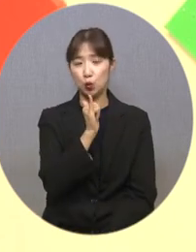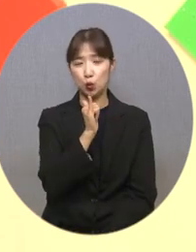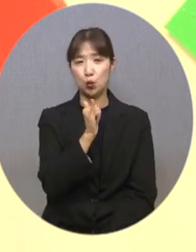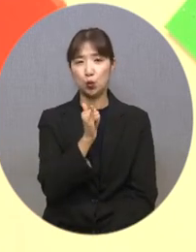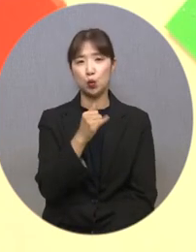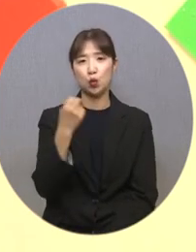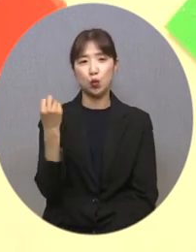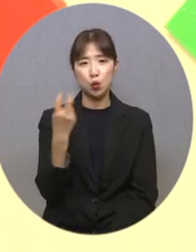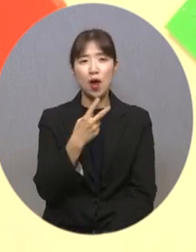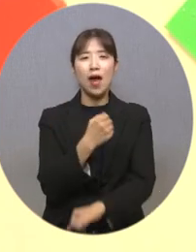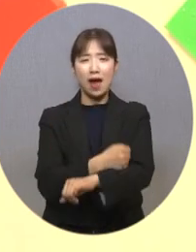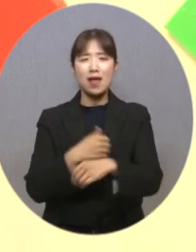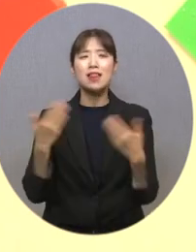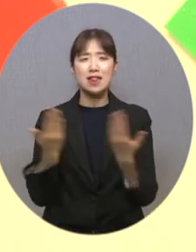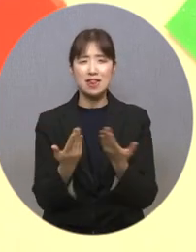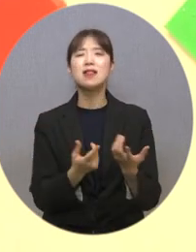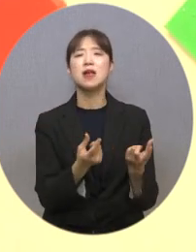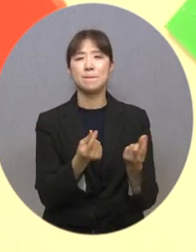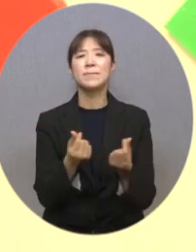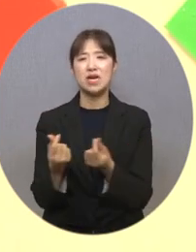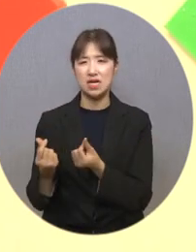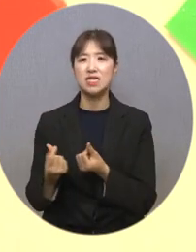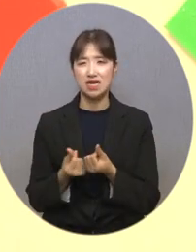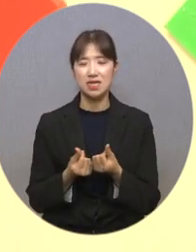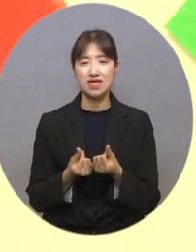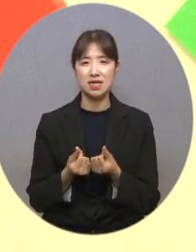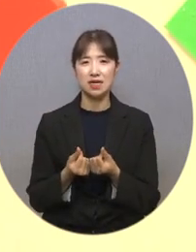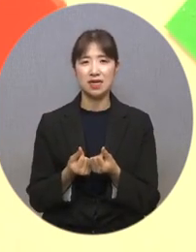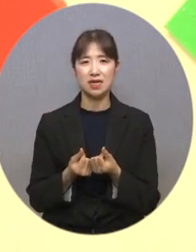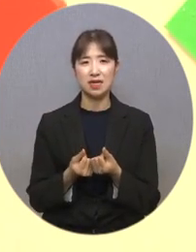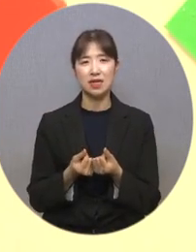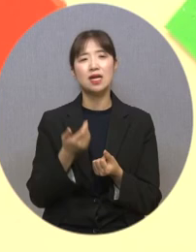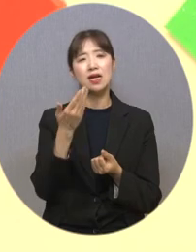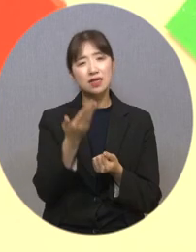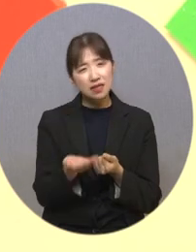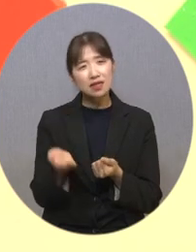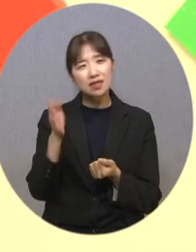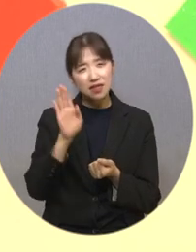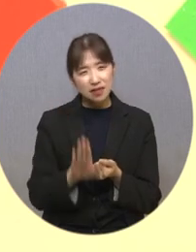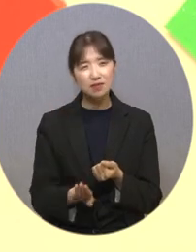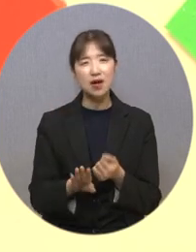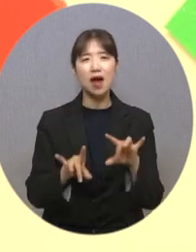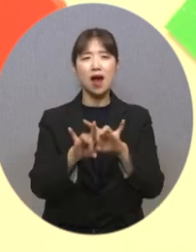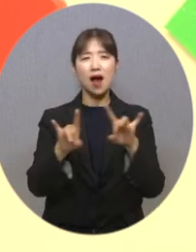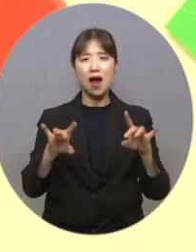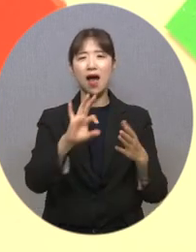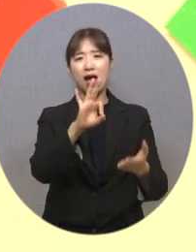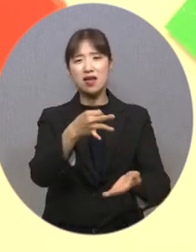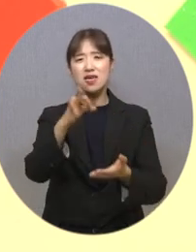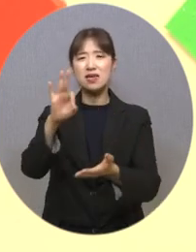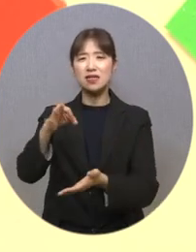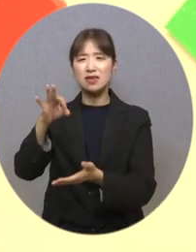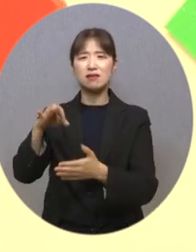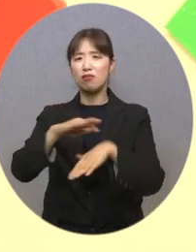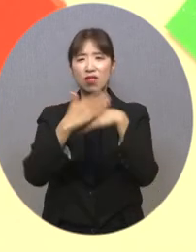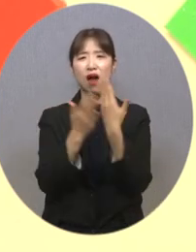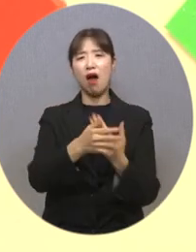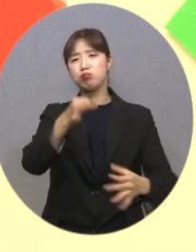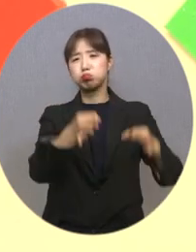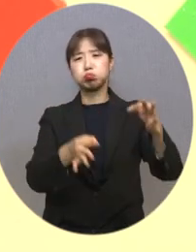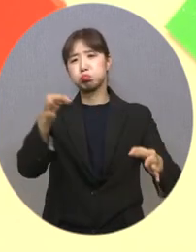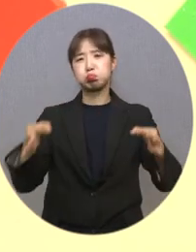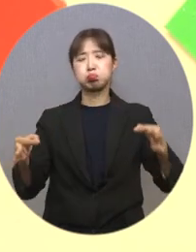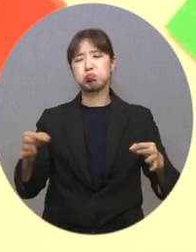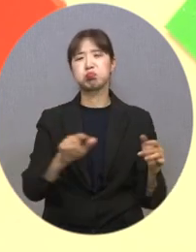또 하는 일들도 비슷해요, 이런 부분들이. 네. 그럼에도 불구하고 각각의 임금 체계들이 다르게 적용이 되고